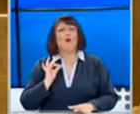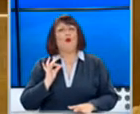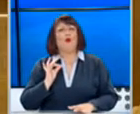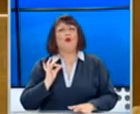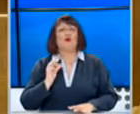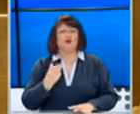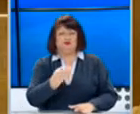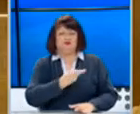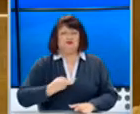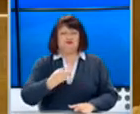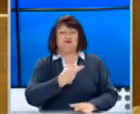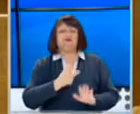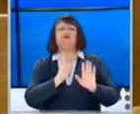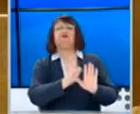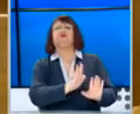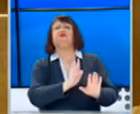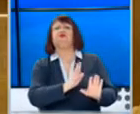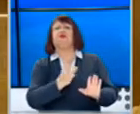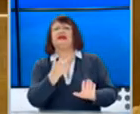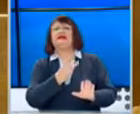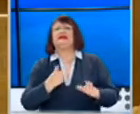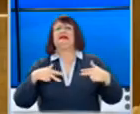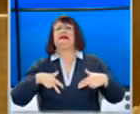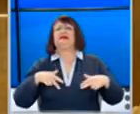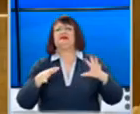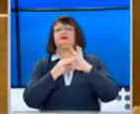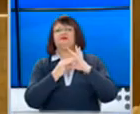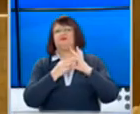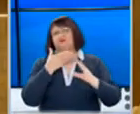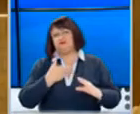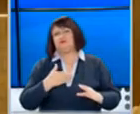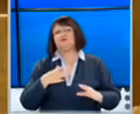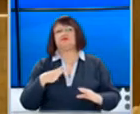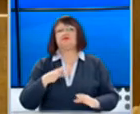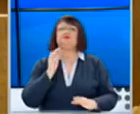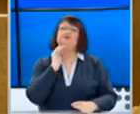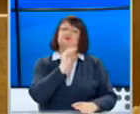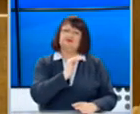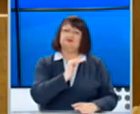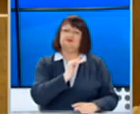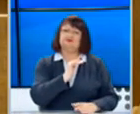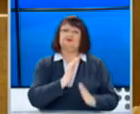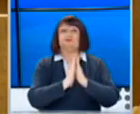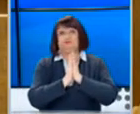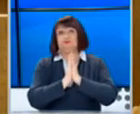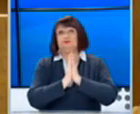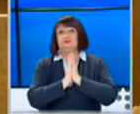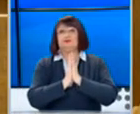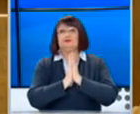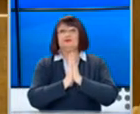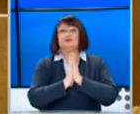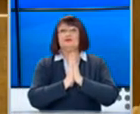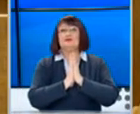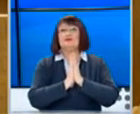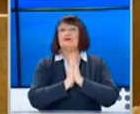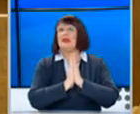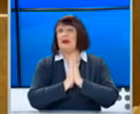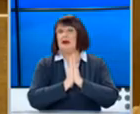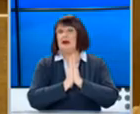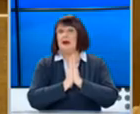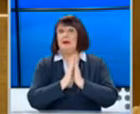τριμερείς. Και θέλω κλείνοντας να σας παρακαλέσω